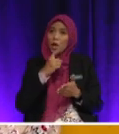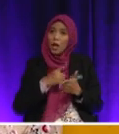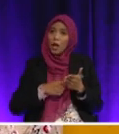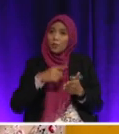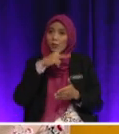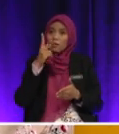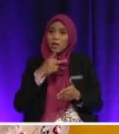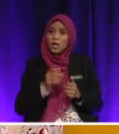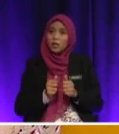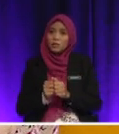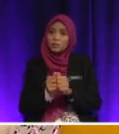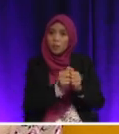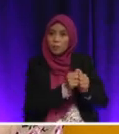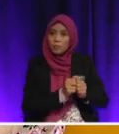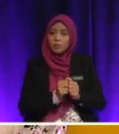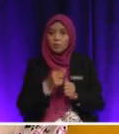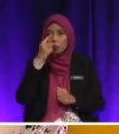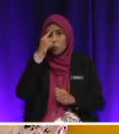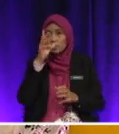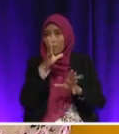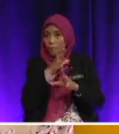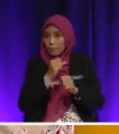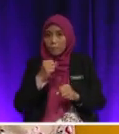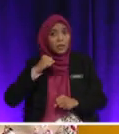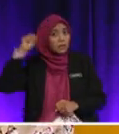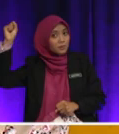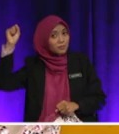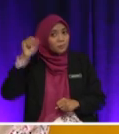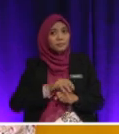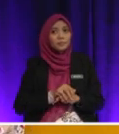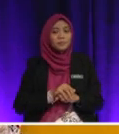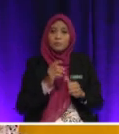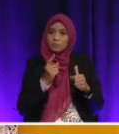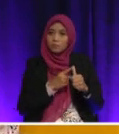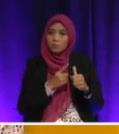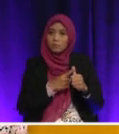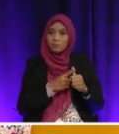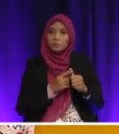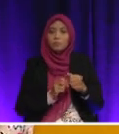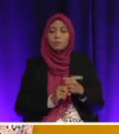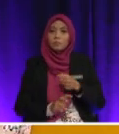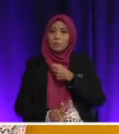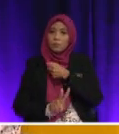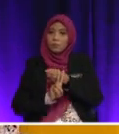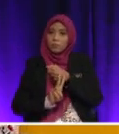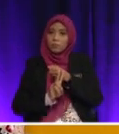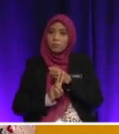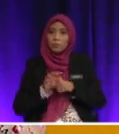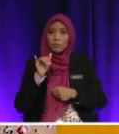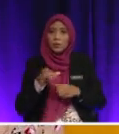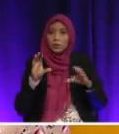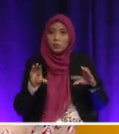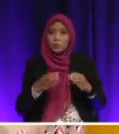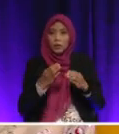ini ya dalam usul untuk mendapatkan kemerdekaan yang pertama adalah pakan yang dibuat di antara Putra dengan